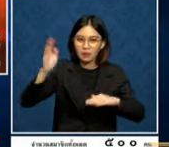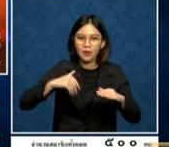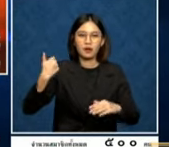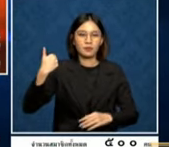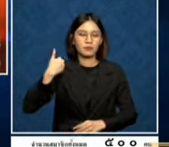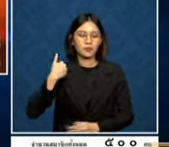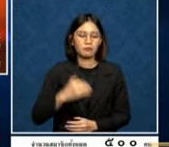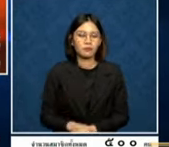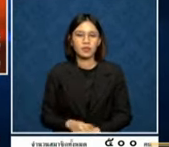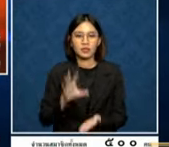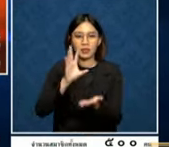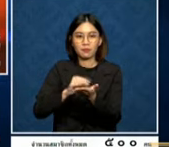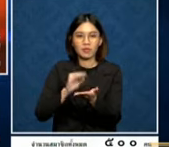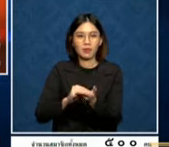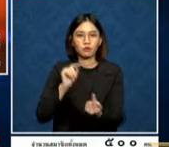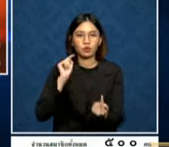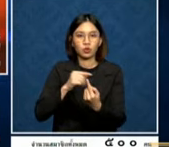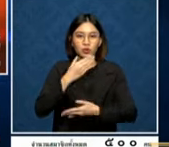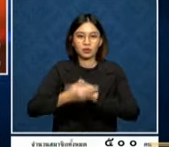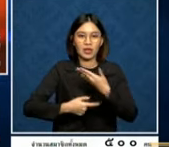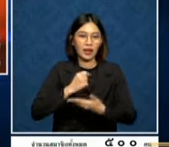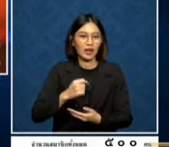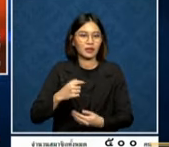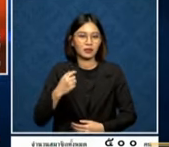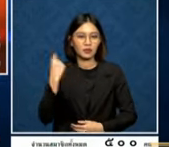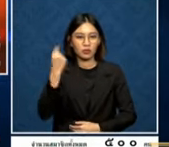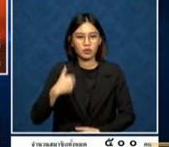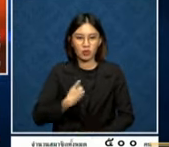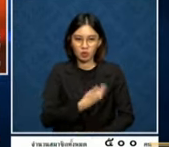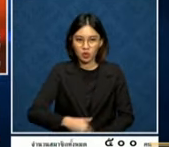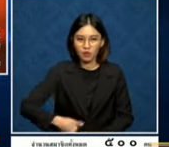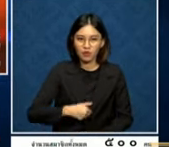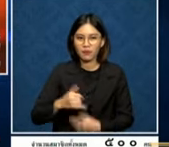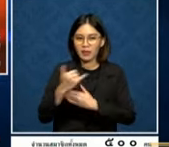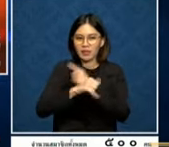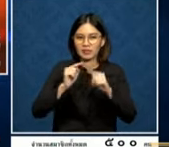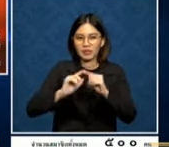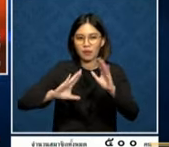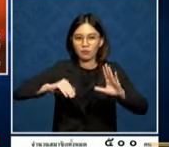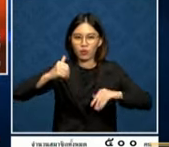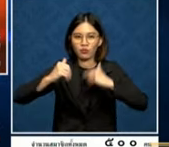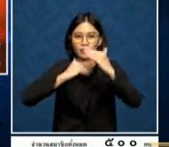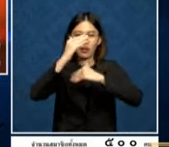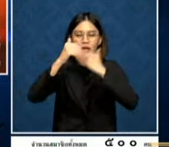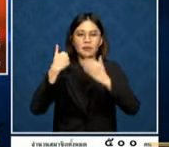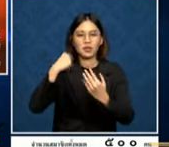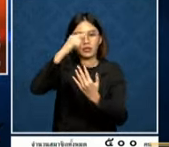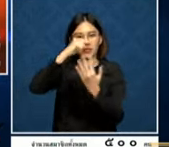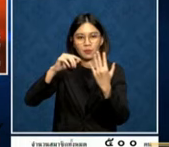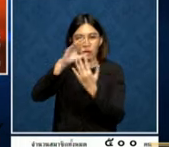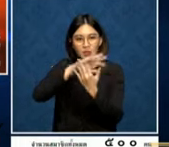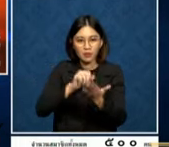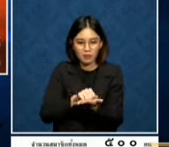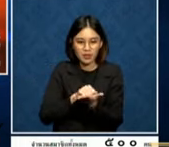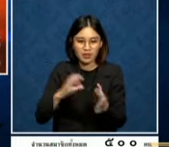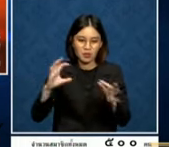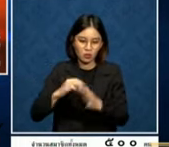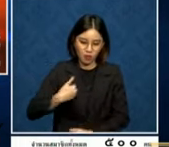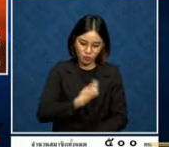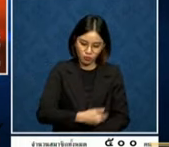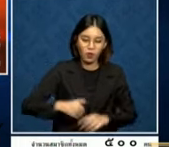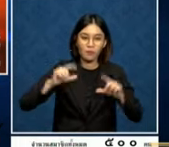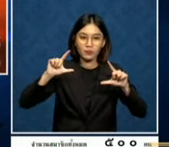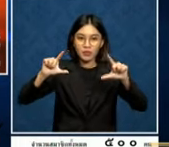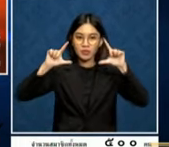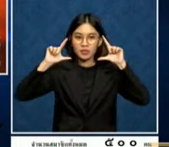จากข้อมูลค่ะแสดงให้เห็นว่าตลาดท่องเที่ยวเชิงสุขภาพทั่วโลกเติบโตขึ้นมากค่ะและประเทศไทยของเรานะคะก็มีบริการด้านสุขภาพที่มีชื่อ